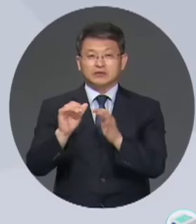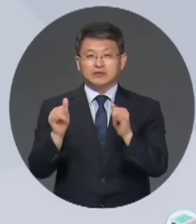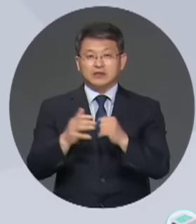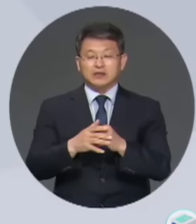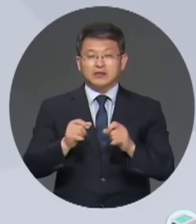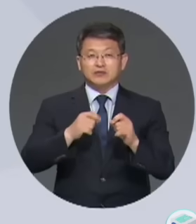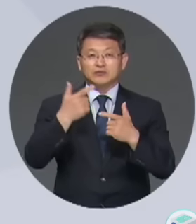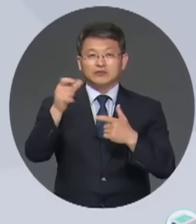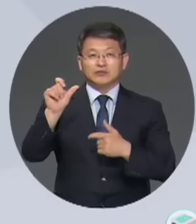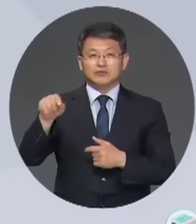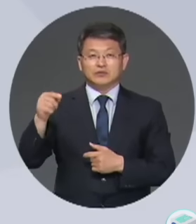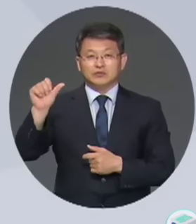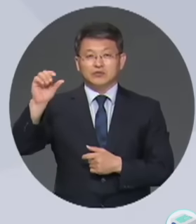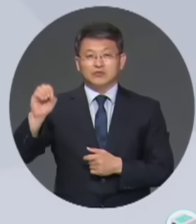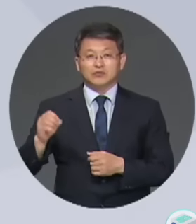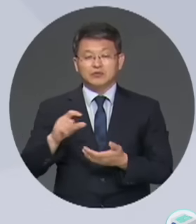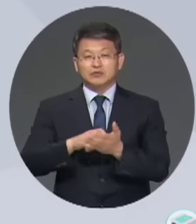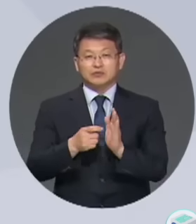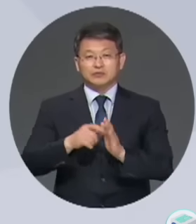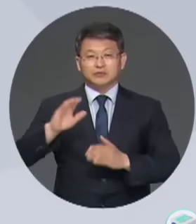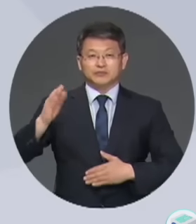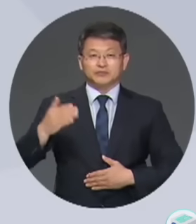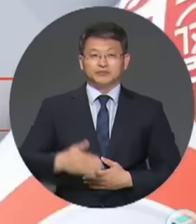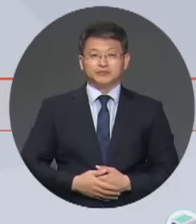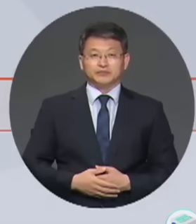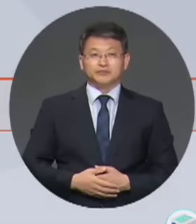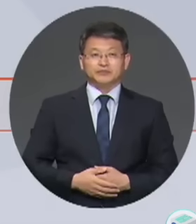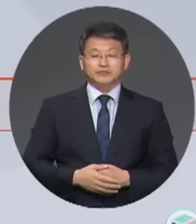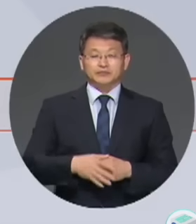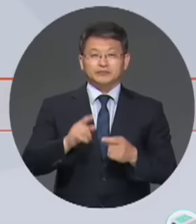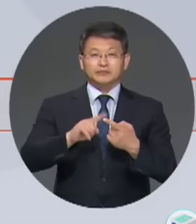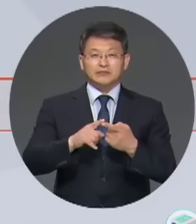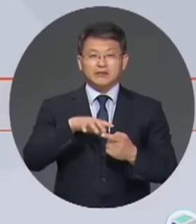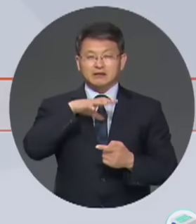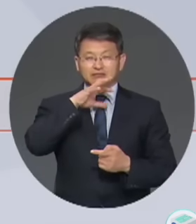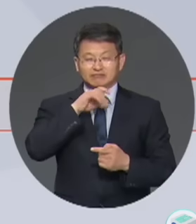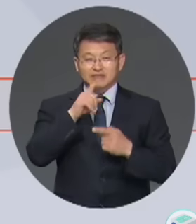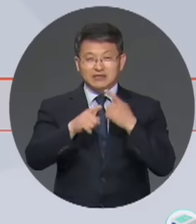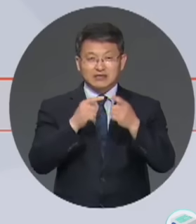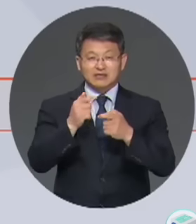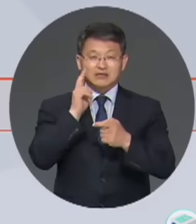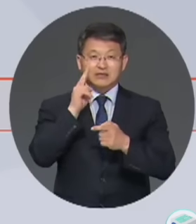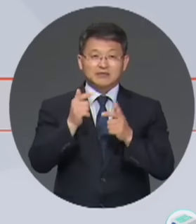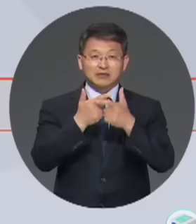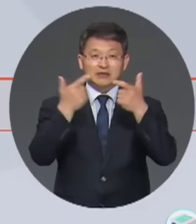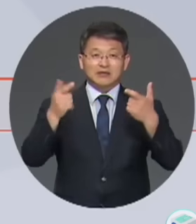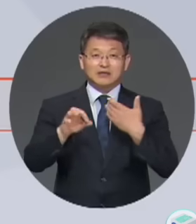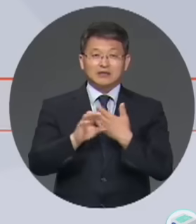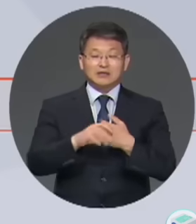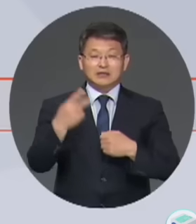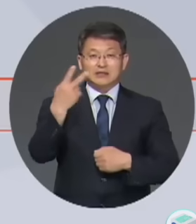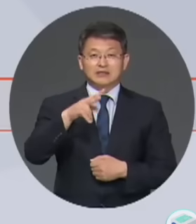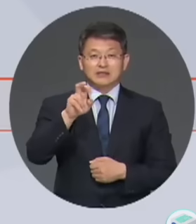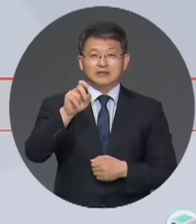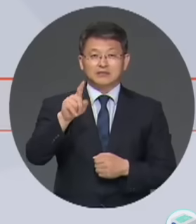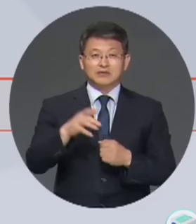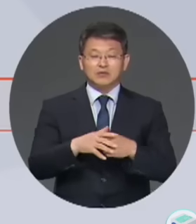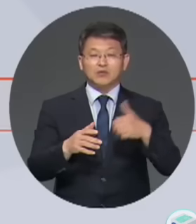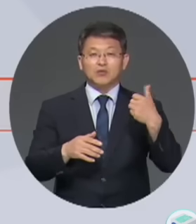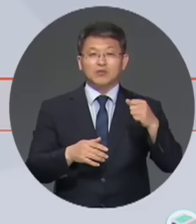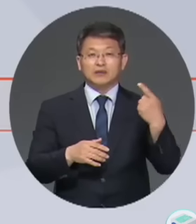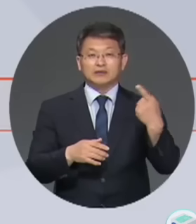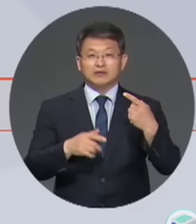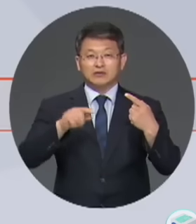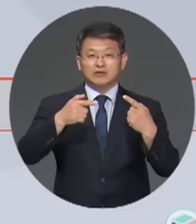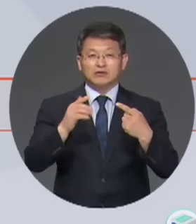전체의 65.5%에 해당합니다. 여기에 악성 민원은 해마다 늘어 2021년엔 5만 천여